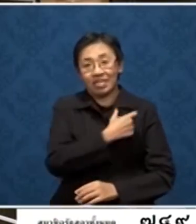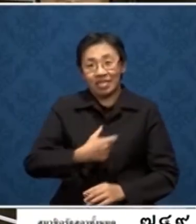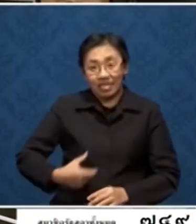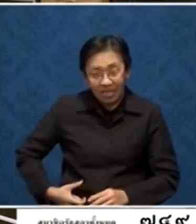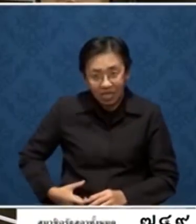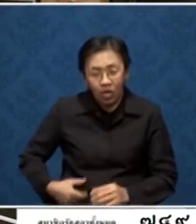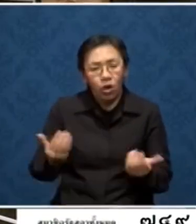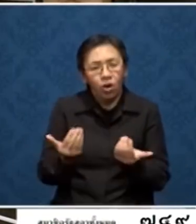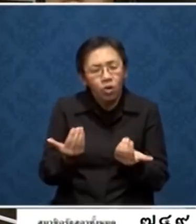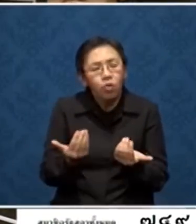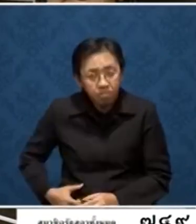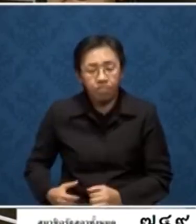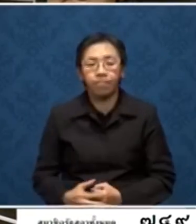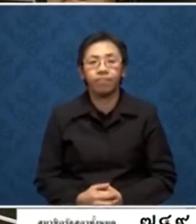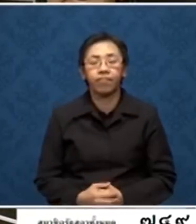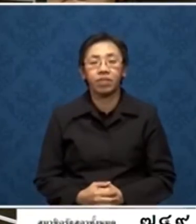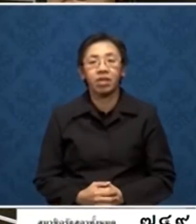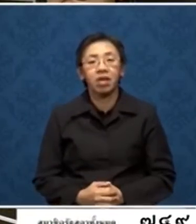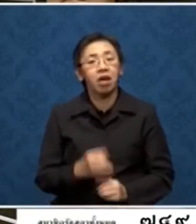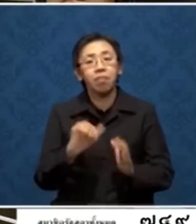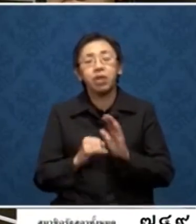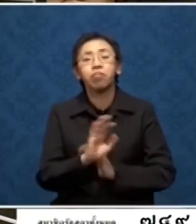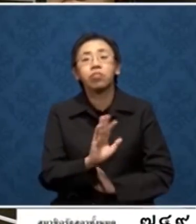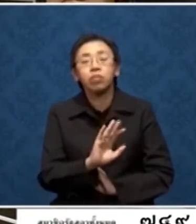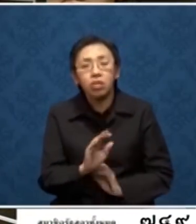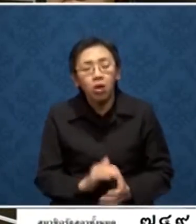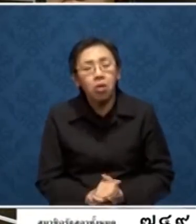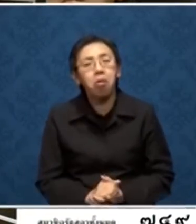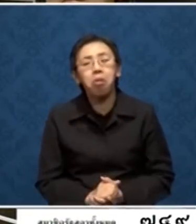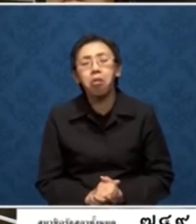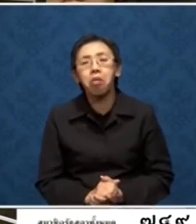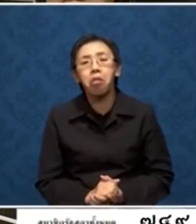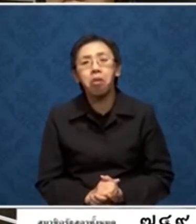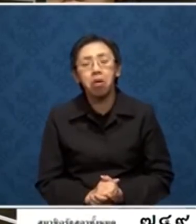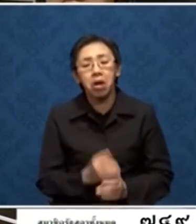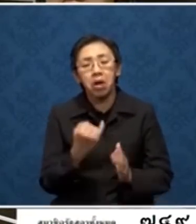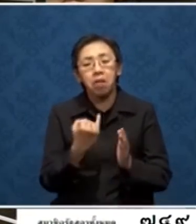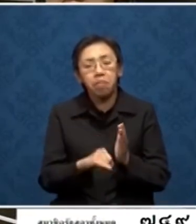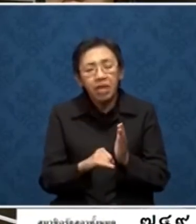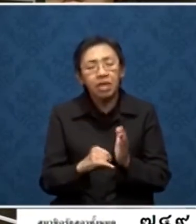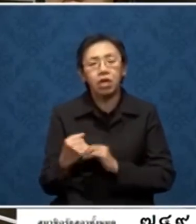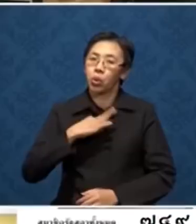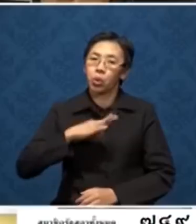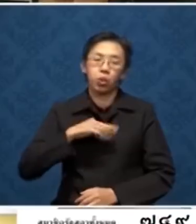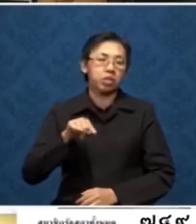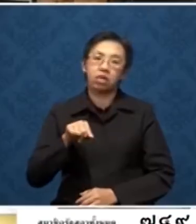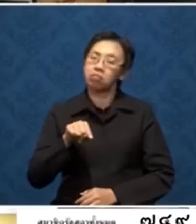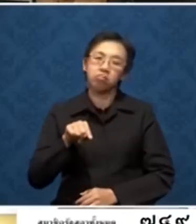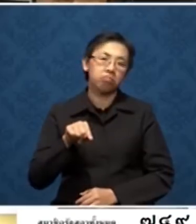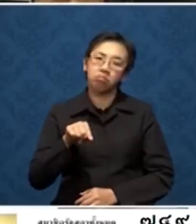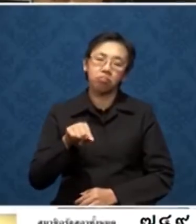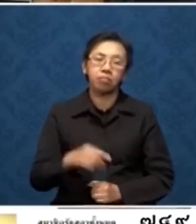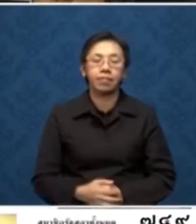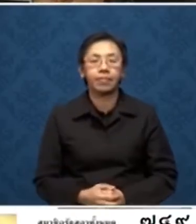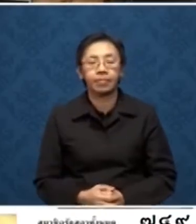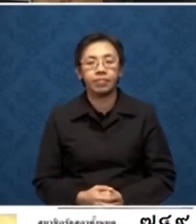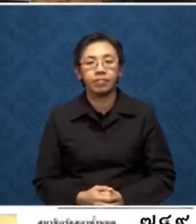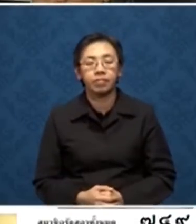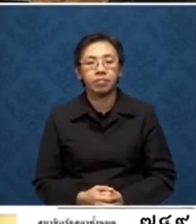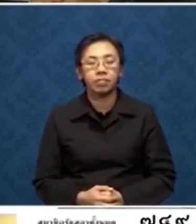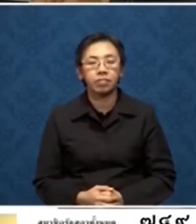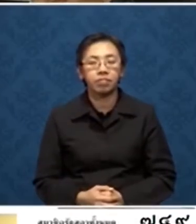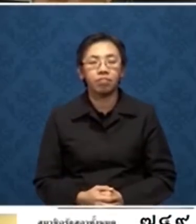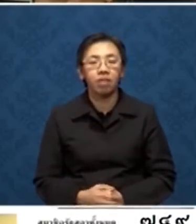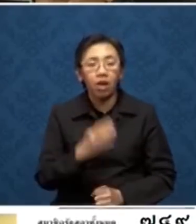ที่ 5และผู้สำเร็จราชการไม่ให้เป็นความพูดความผิดที่เกี่ยวกับความมั่นคงแห่งราชอาณาจักรไทยและที่สำคัญท่านบอกว่า